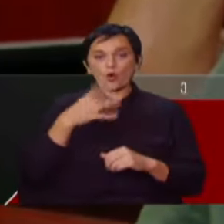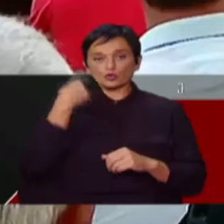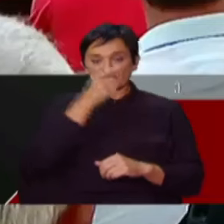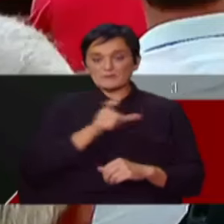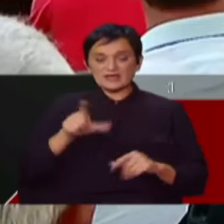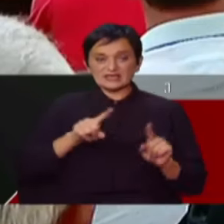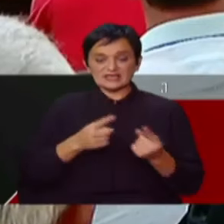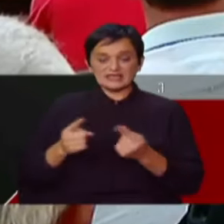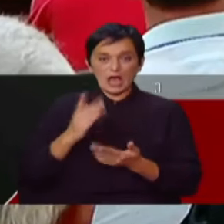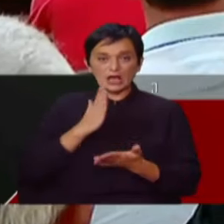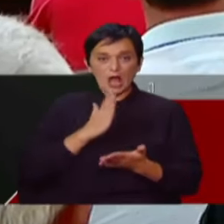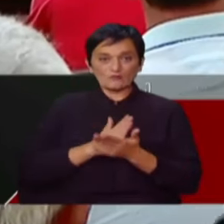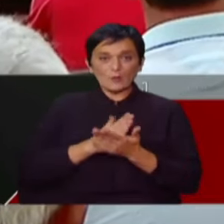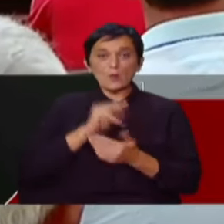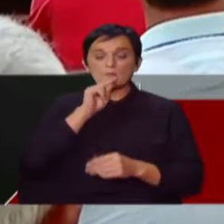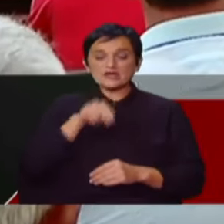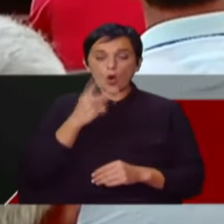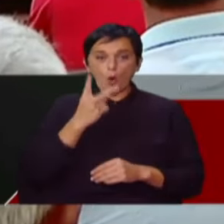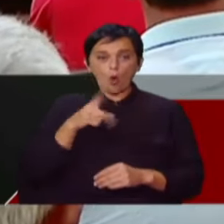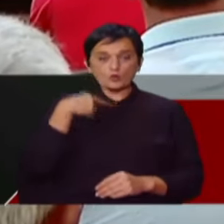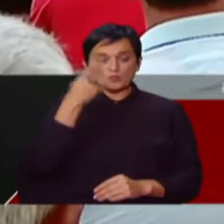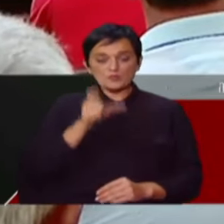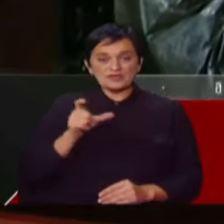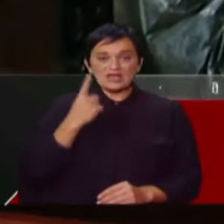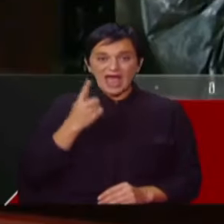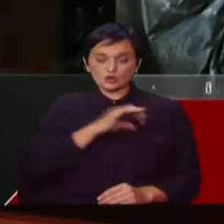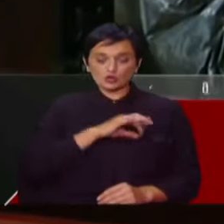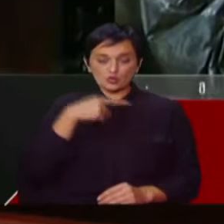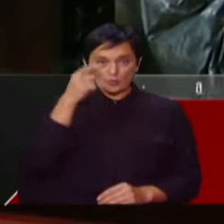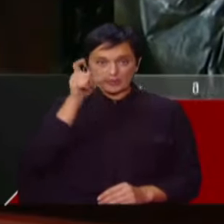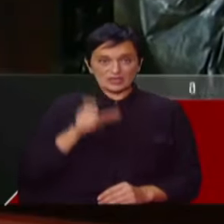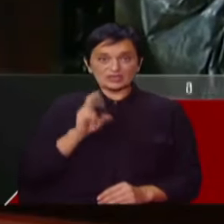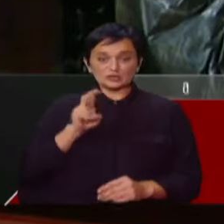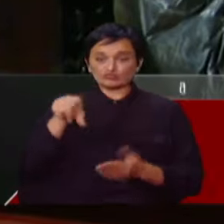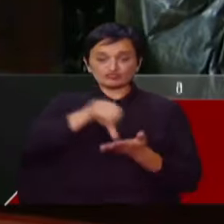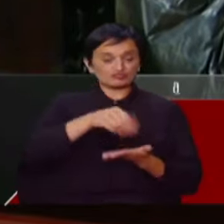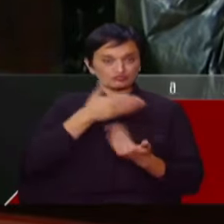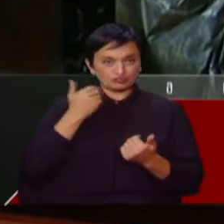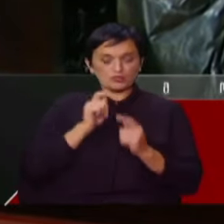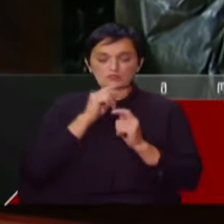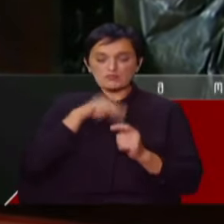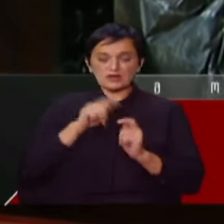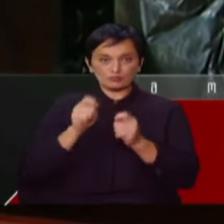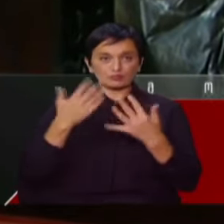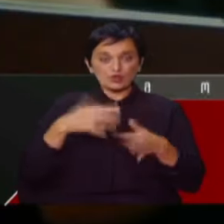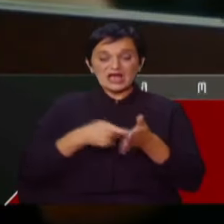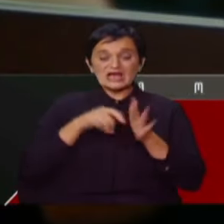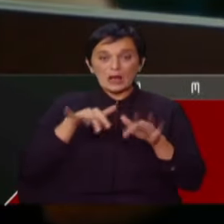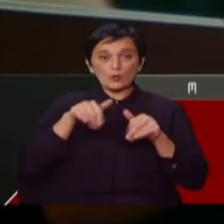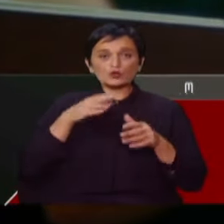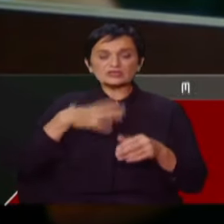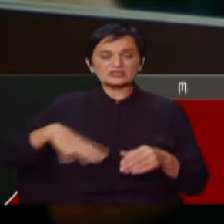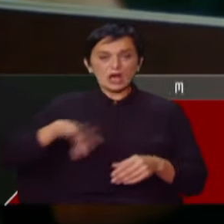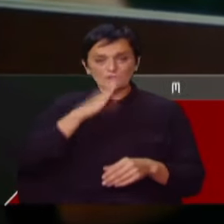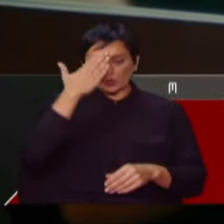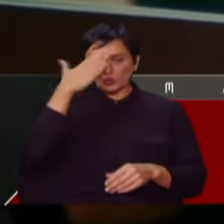Peria, Dakavebuli, Dauksevlat, Kibrali, Or, Pizikurda, Ert, Iuridiul, Pirs, Arudgines. Gorz Gamudzebit, Irkeva, Daneshaule, Brivich, Gupi,